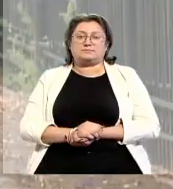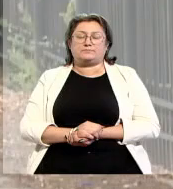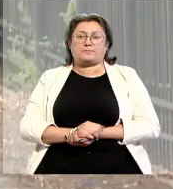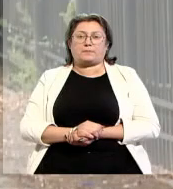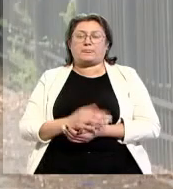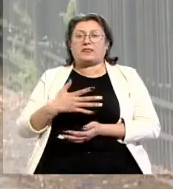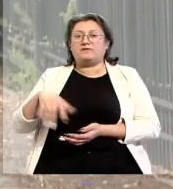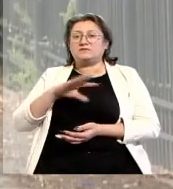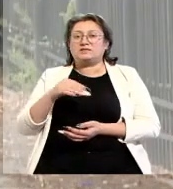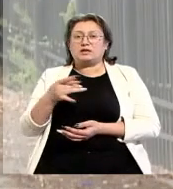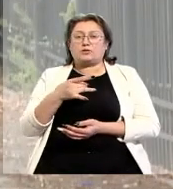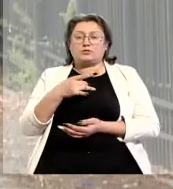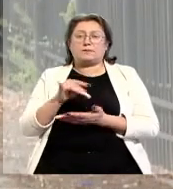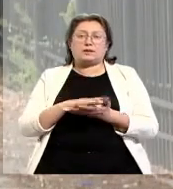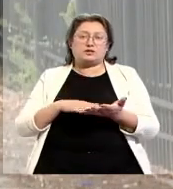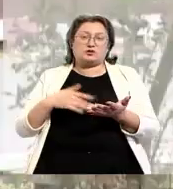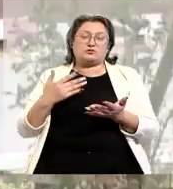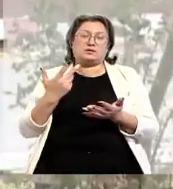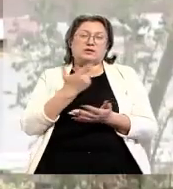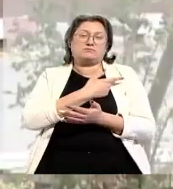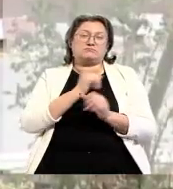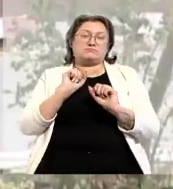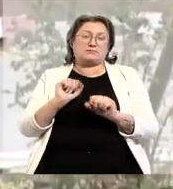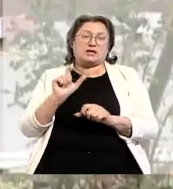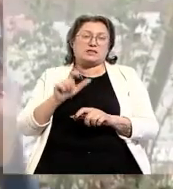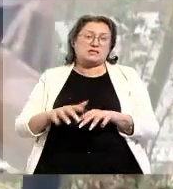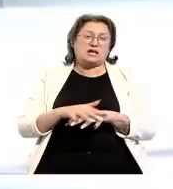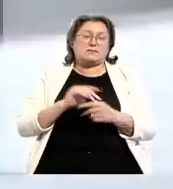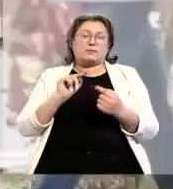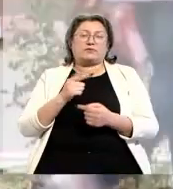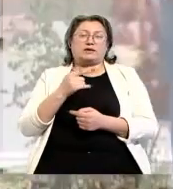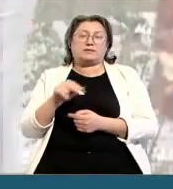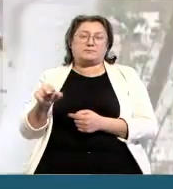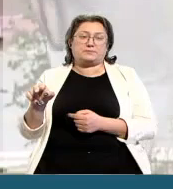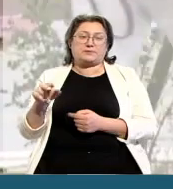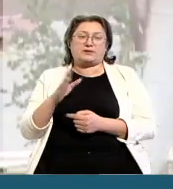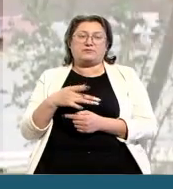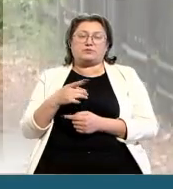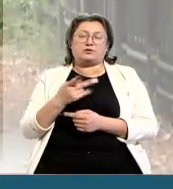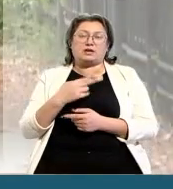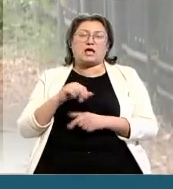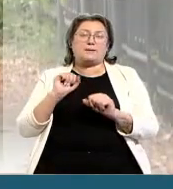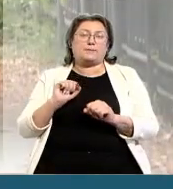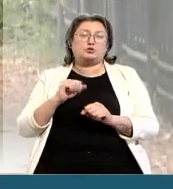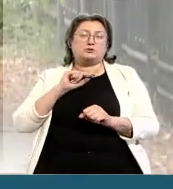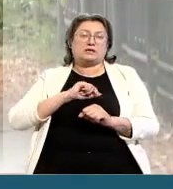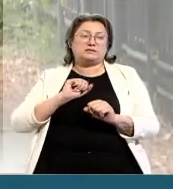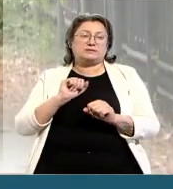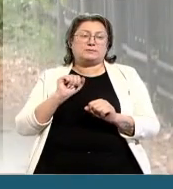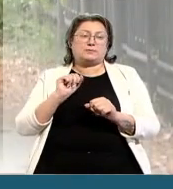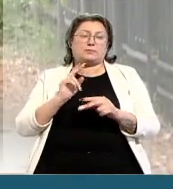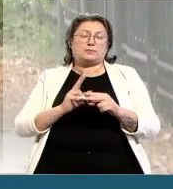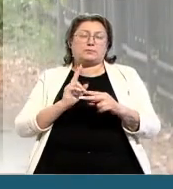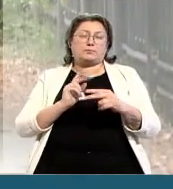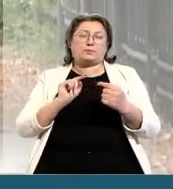Еліміздің барлық аймақтарында халықты тұмауға қарсы иммундау жалғасып жатыр. Республикада медициналық көмектің кепілдік берілген көлемі аясында тұмауға